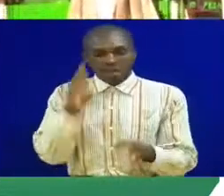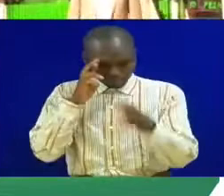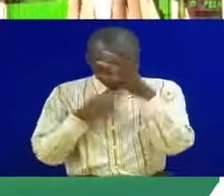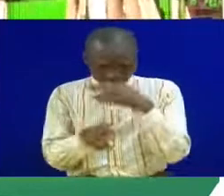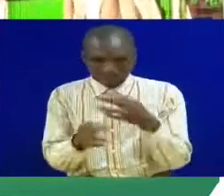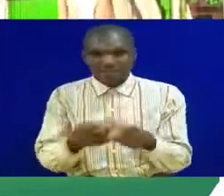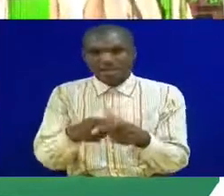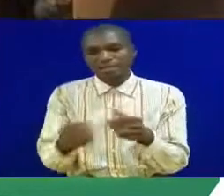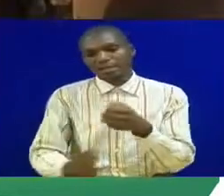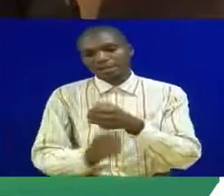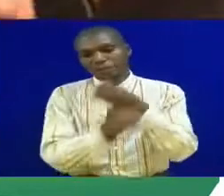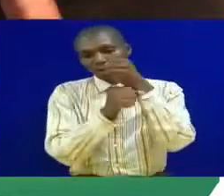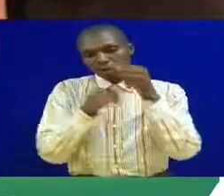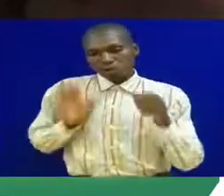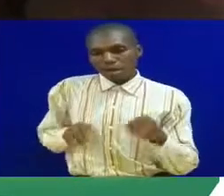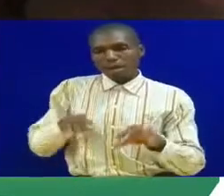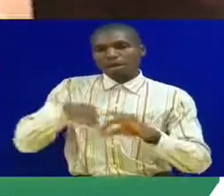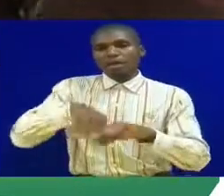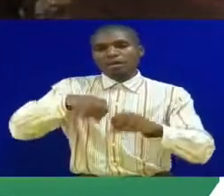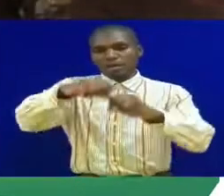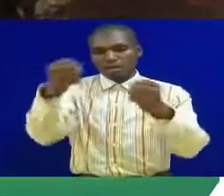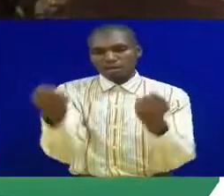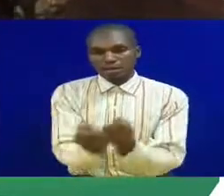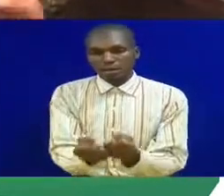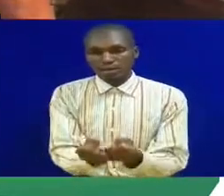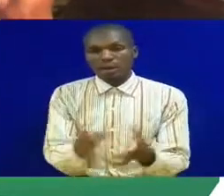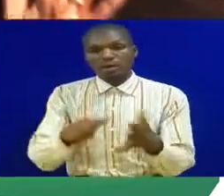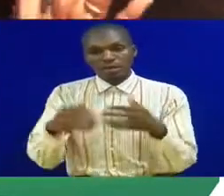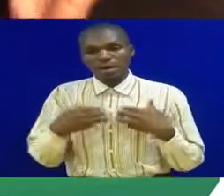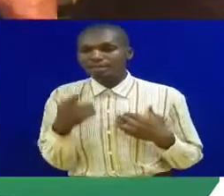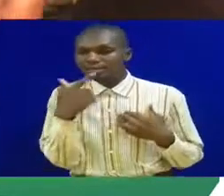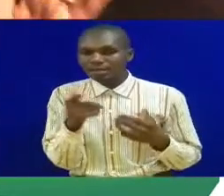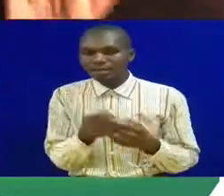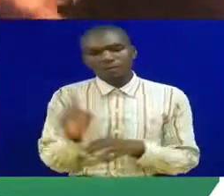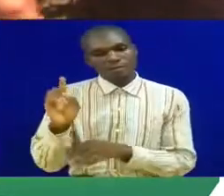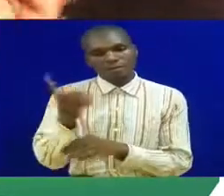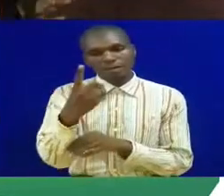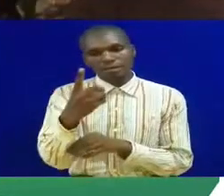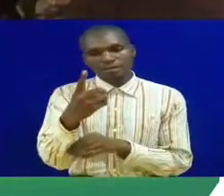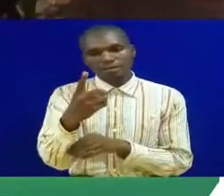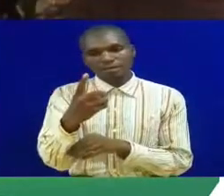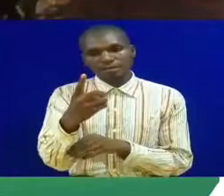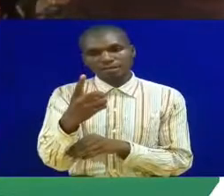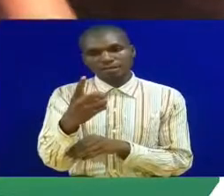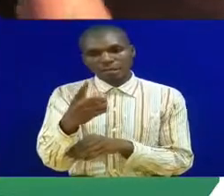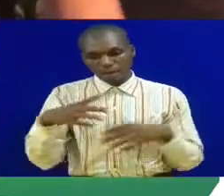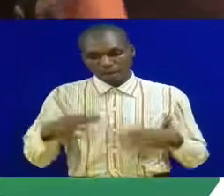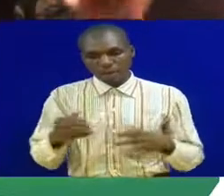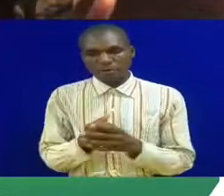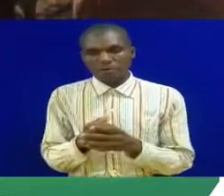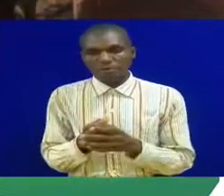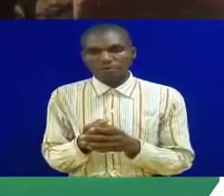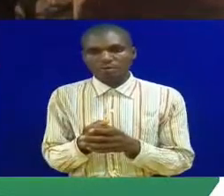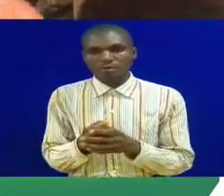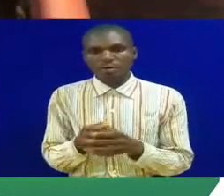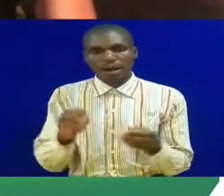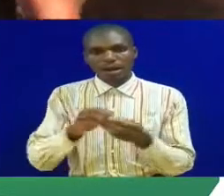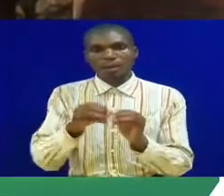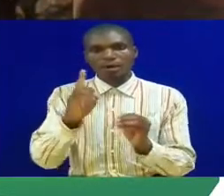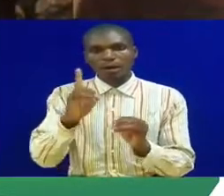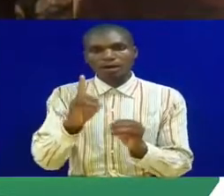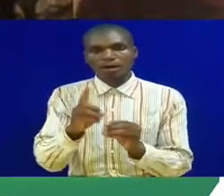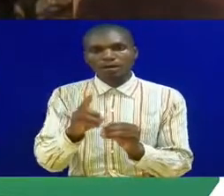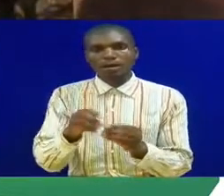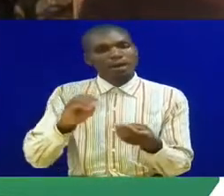bakoleta asebinyoro. We are equally the same as first class citizen. Watu nambari moja. Mama ni